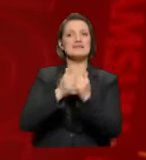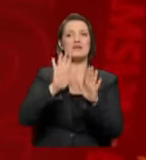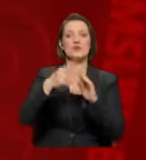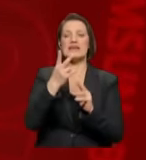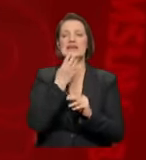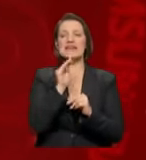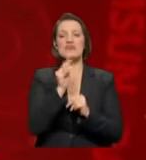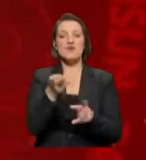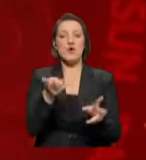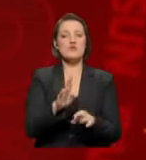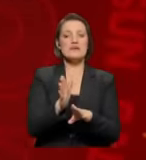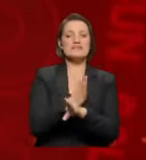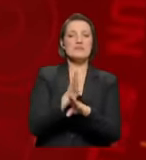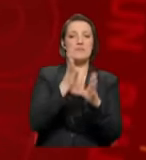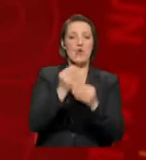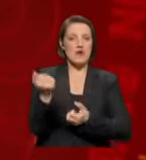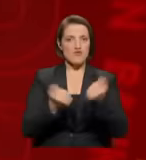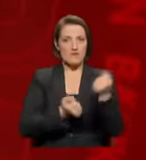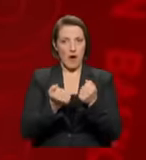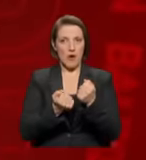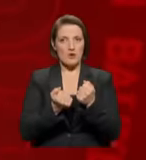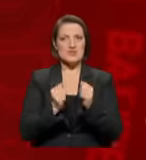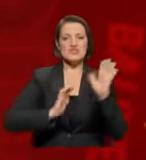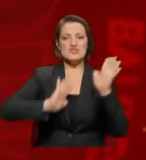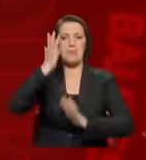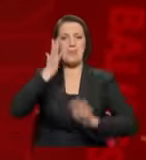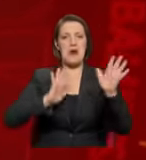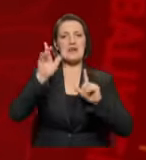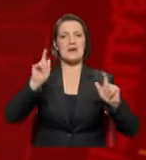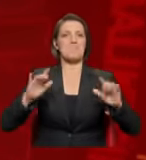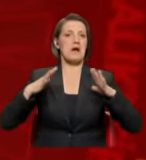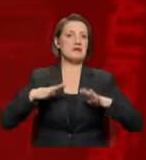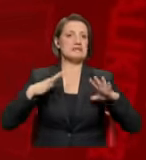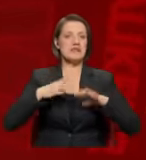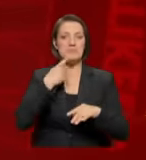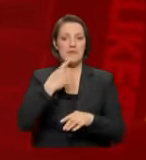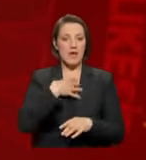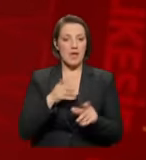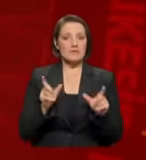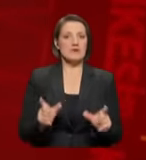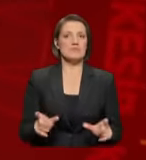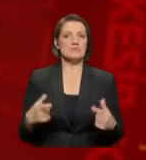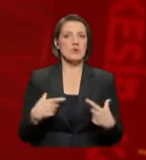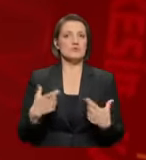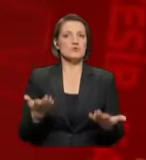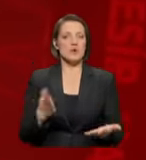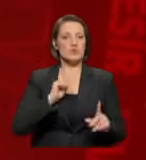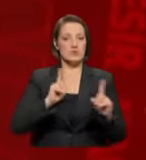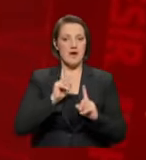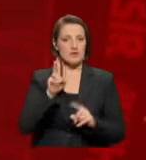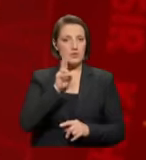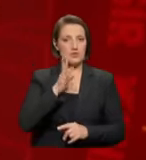iki gencin ölümüne sebep olan sürücü, şımarıklık yapmak istedim diyerek kendini savundu. Dava